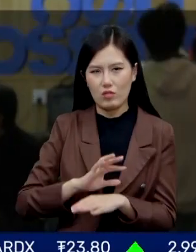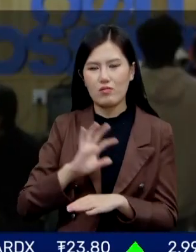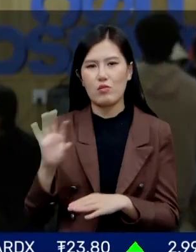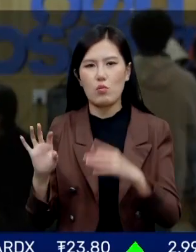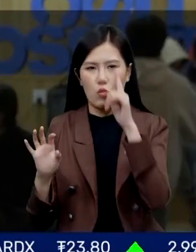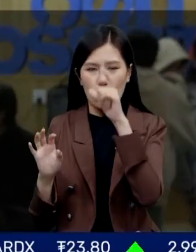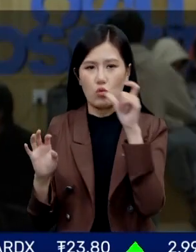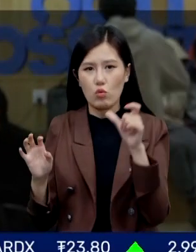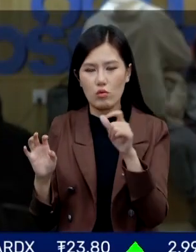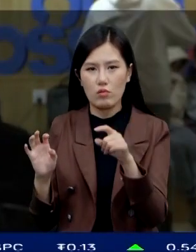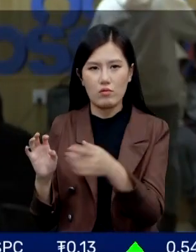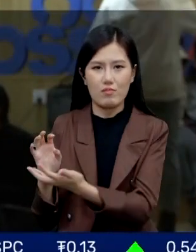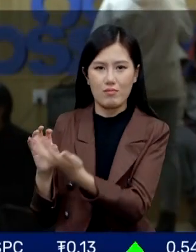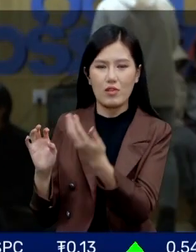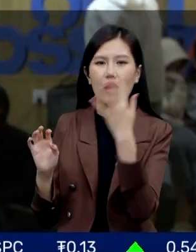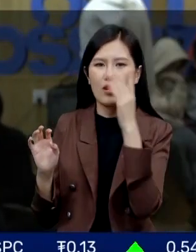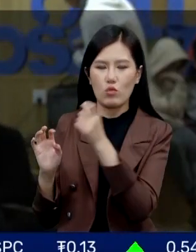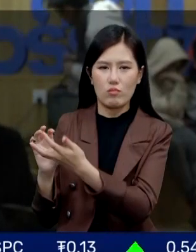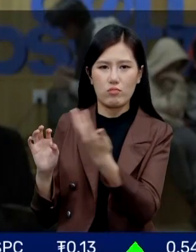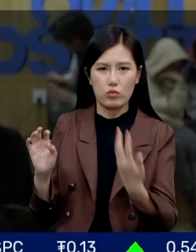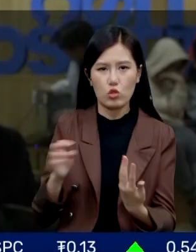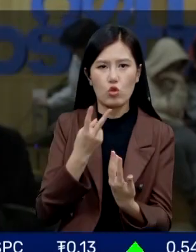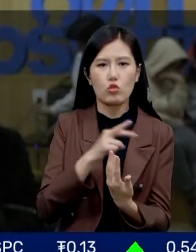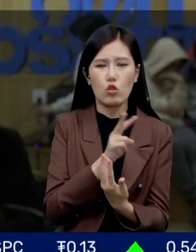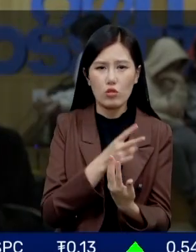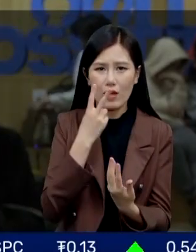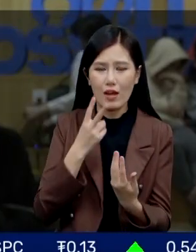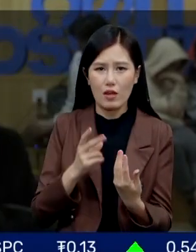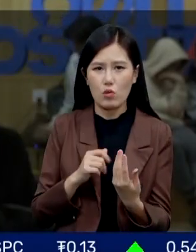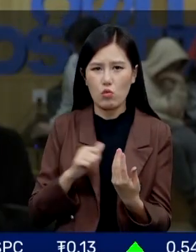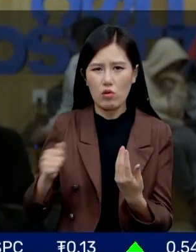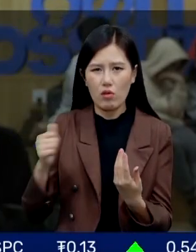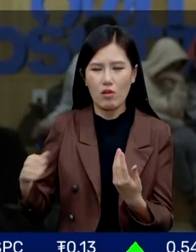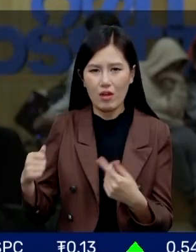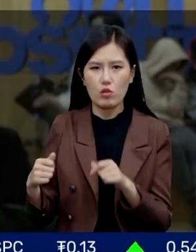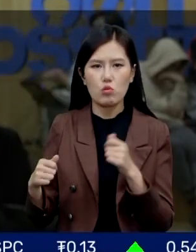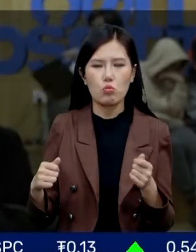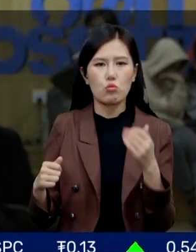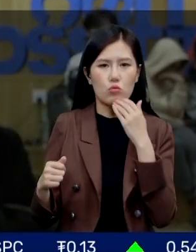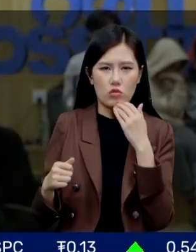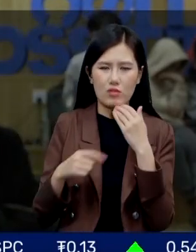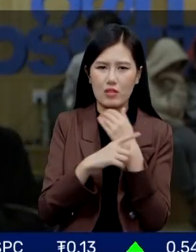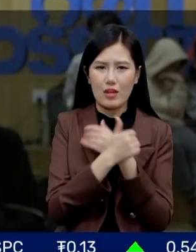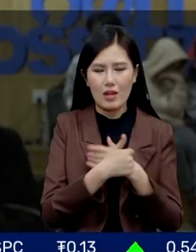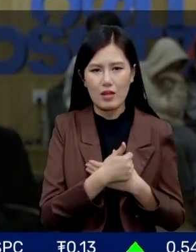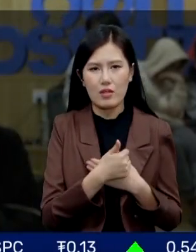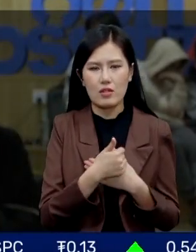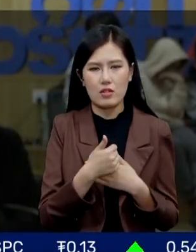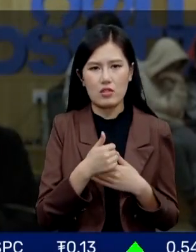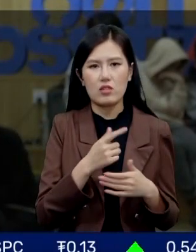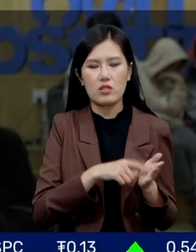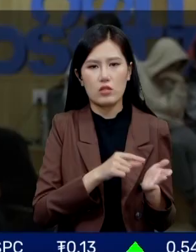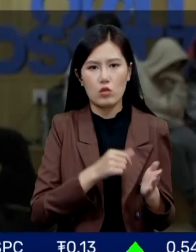эхлээд Монголдо байгаа жуулчдаа бас илүүтэй Монголдо ингээд аялал жуулчлалд нь илүү хангах байдлаар А тэгээд бас нэг зүйл нь нөгөө манайд нэг шинжлэх ухааны